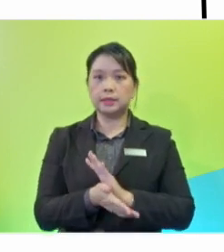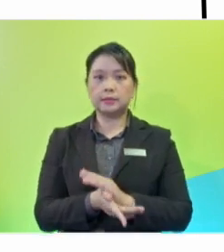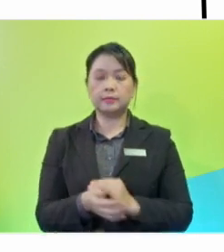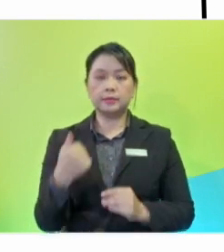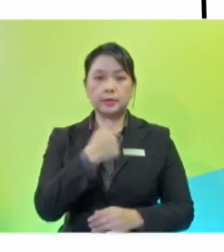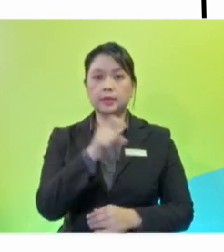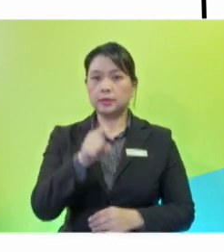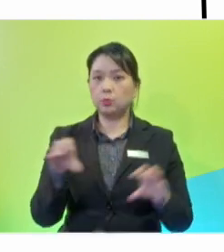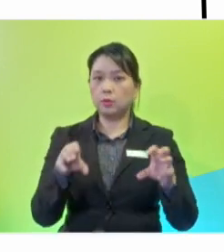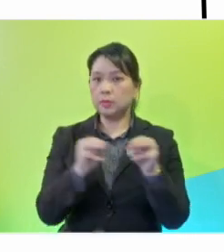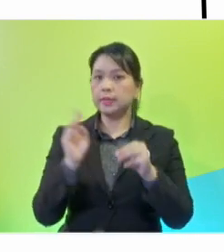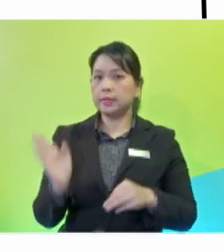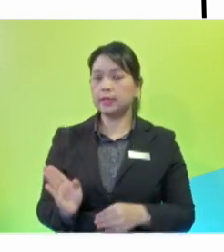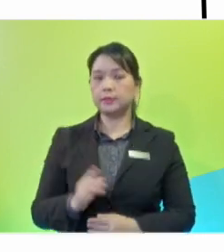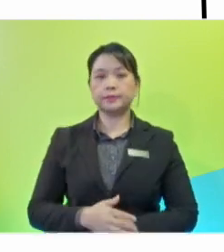dia